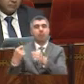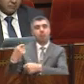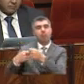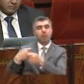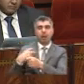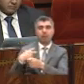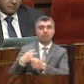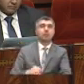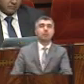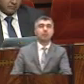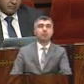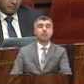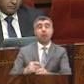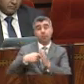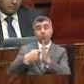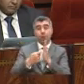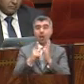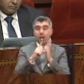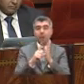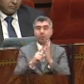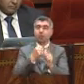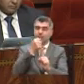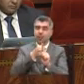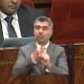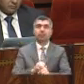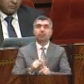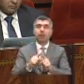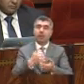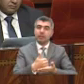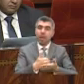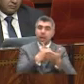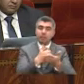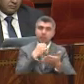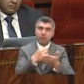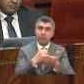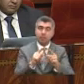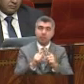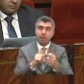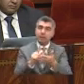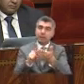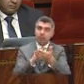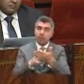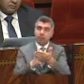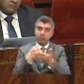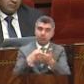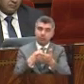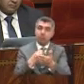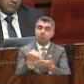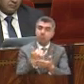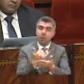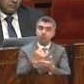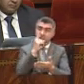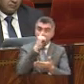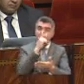كالتجار الكبار. كاين مشروع قانون اللي كنشتغلوا عليه، كاين ايضا الدعم اللي كنشتغلوا عليه باش يدوزوا من الكارني للطابليت. عندك الحق صعيبه، ولكن